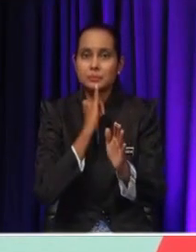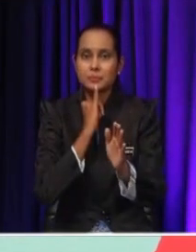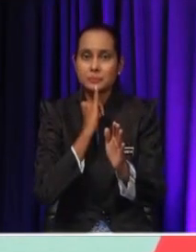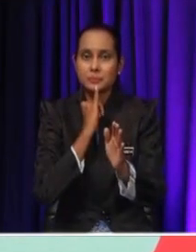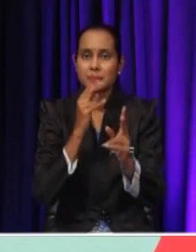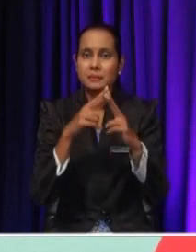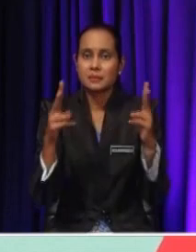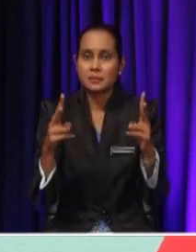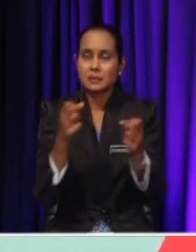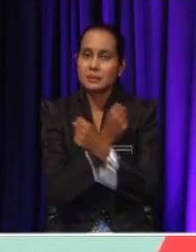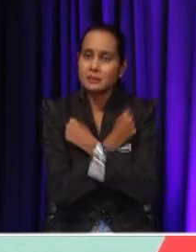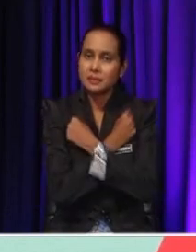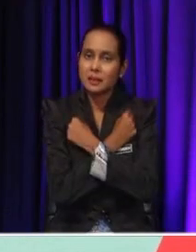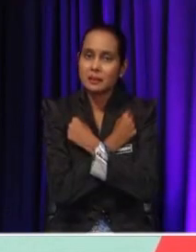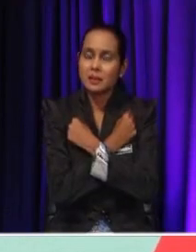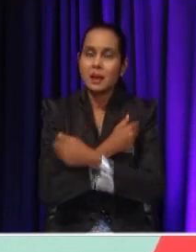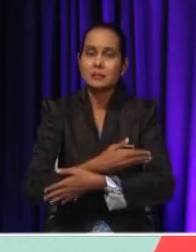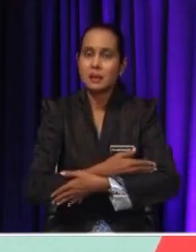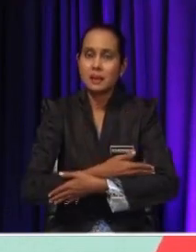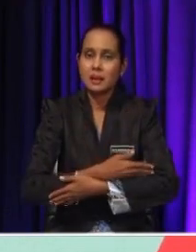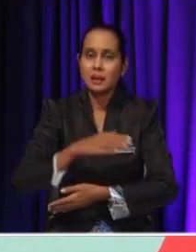sanggai menyayangi anak-anaknya